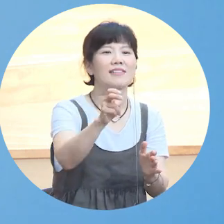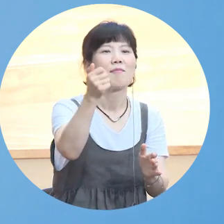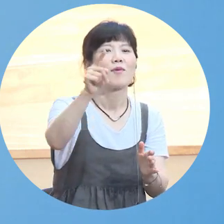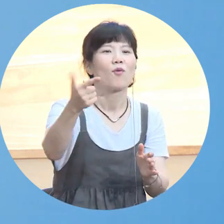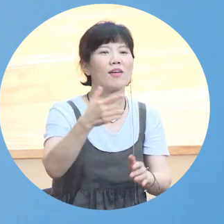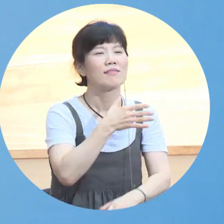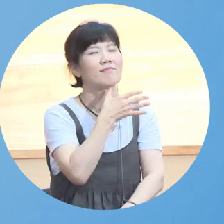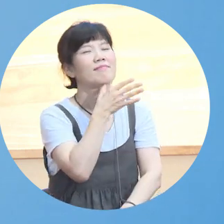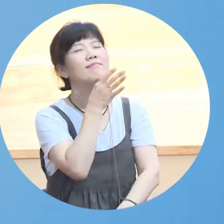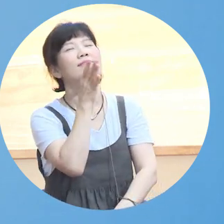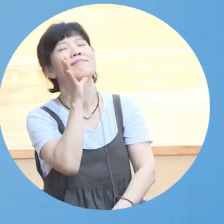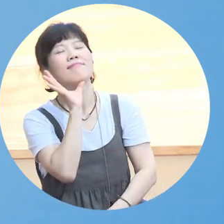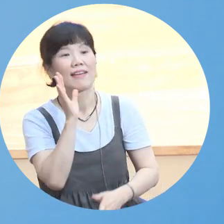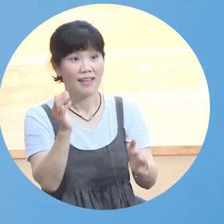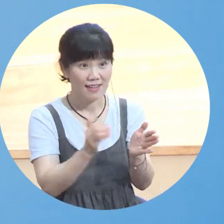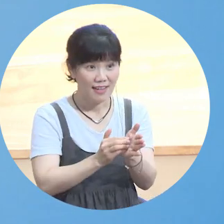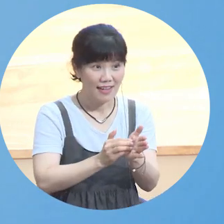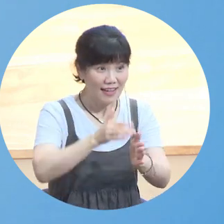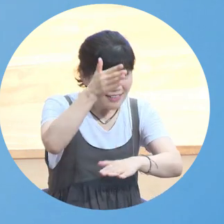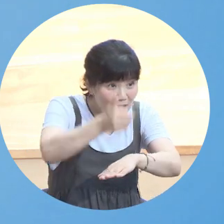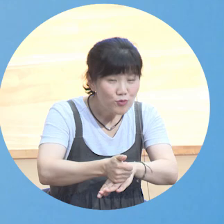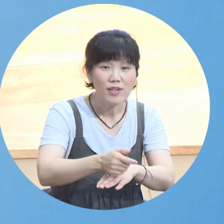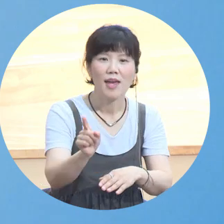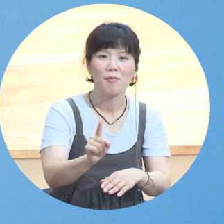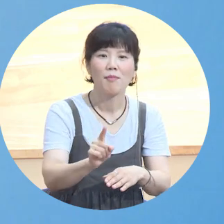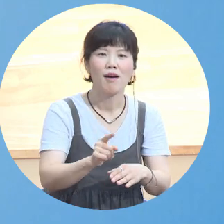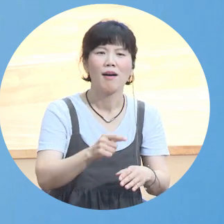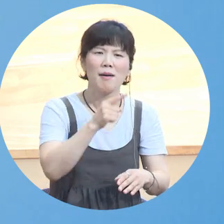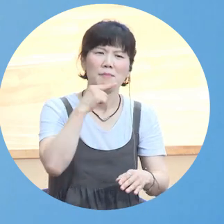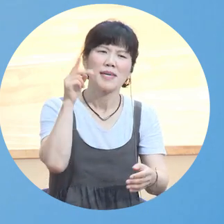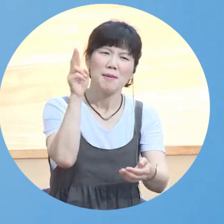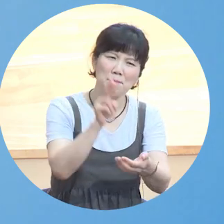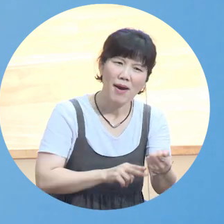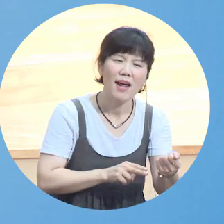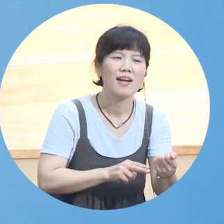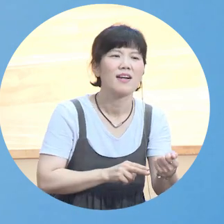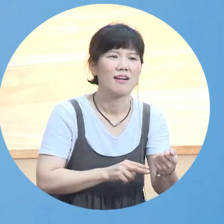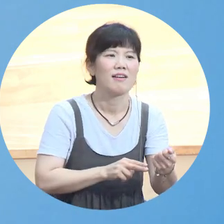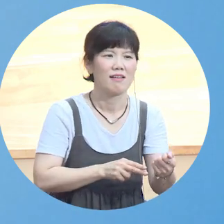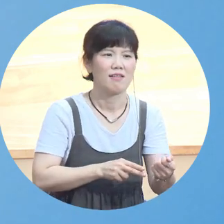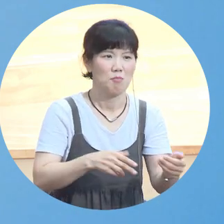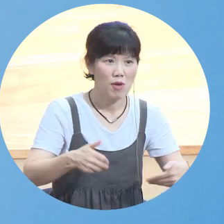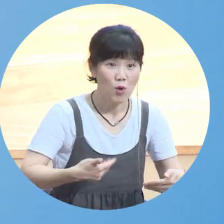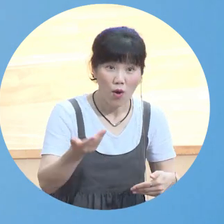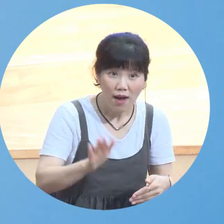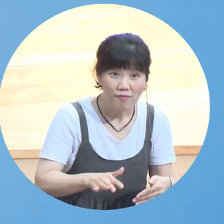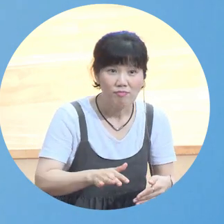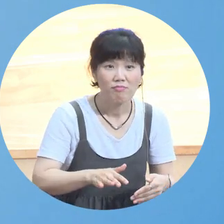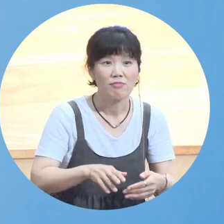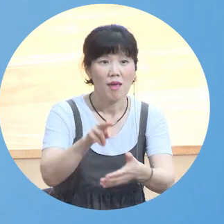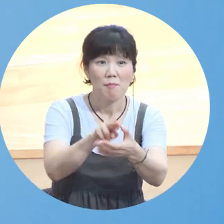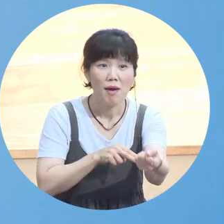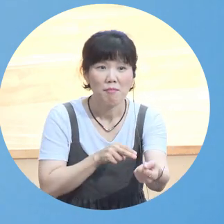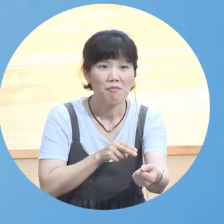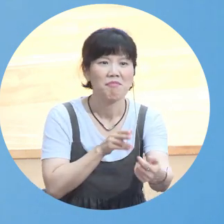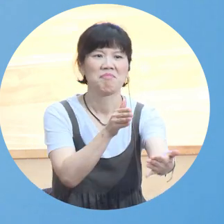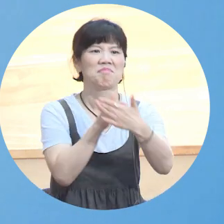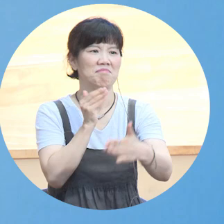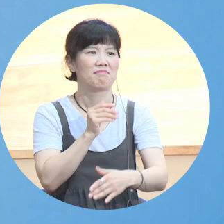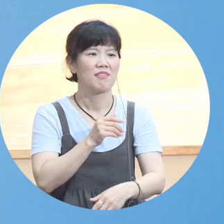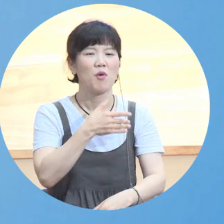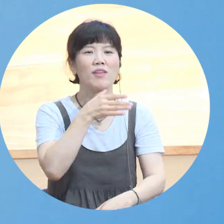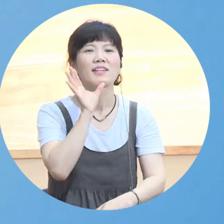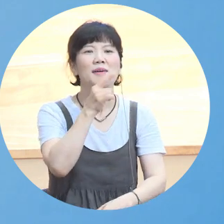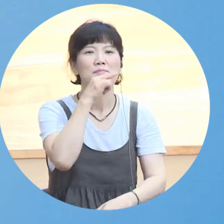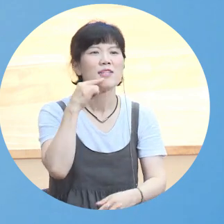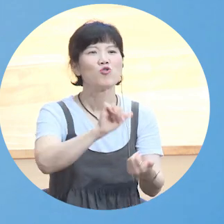나중에는 여전히 피를 팔아 팔아야 되는 상황이 되니까 근데 메뉴를 안해 줘 왜 늙은이 에피는 죽은 피가 되어 뒤에 gp 와